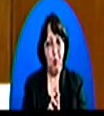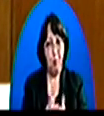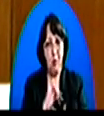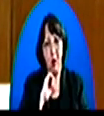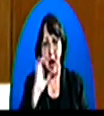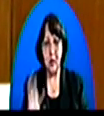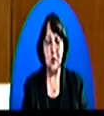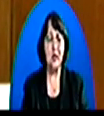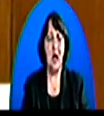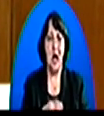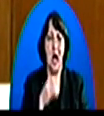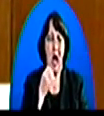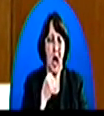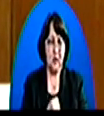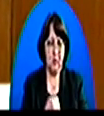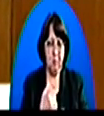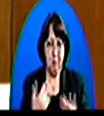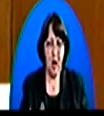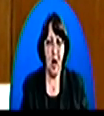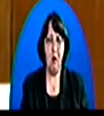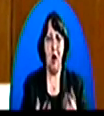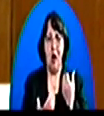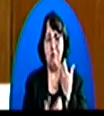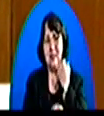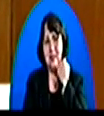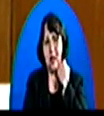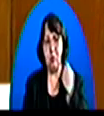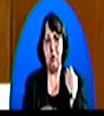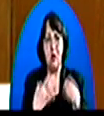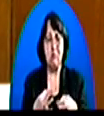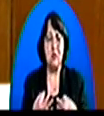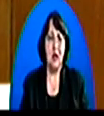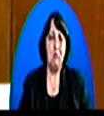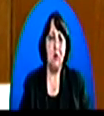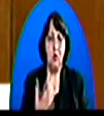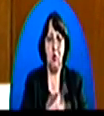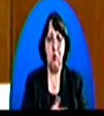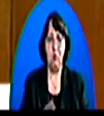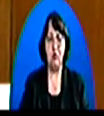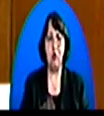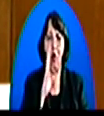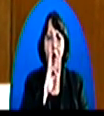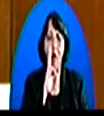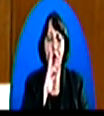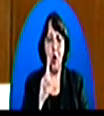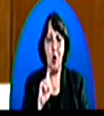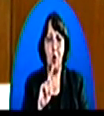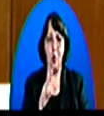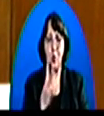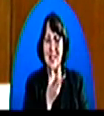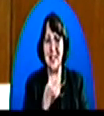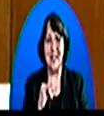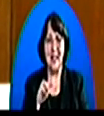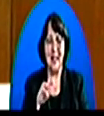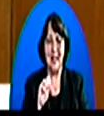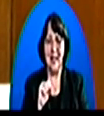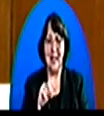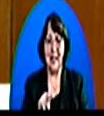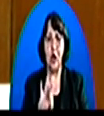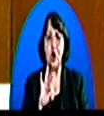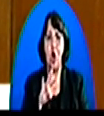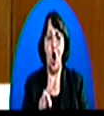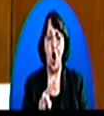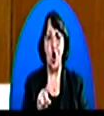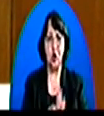байгаа. Зорилттой одоо бүлэгт одоо чиглэсэн арга хэмжээ нийтдээ одоо энэ хүнсний толон хөтөлбөрт бол